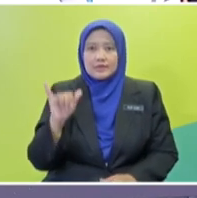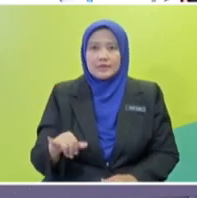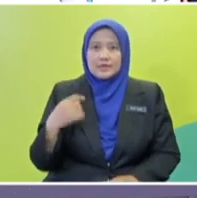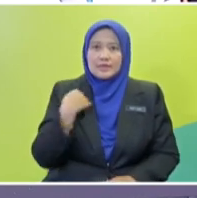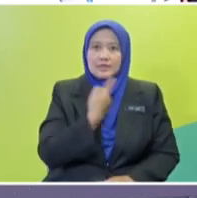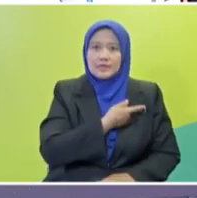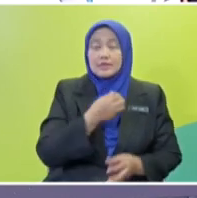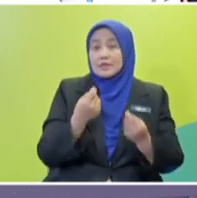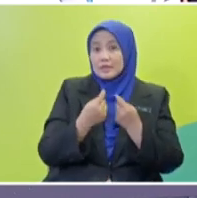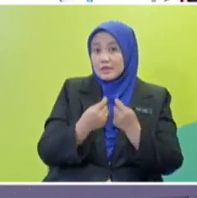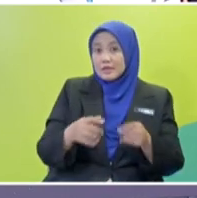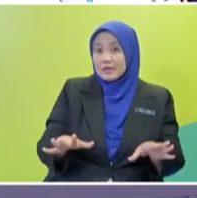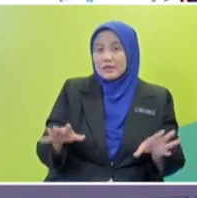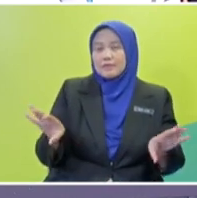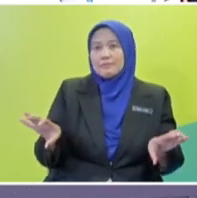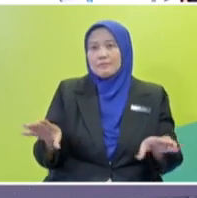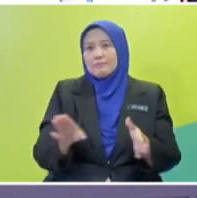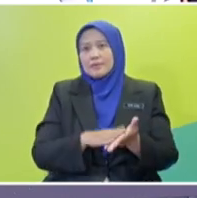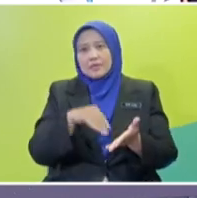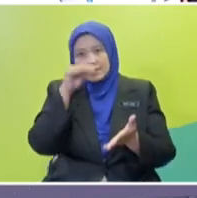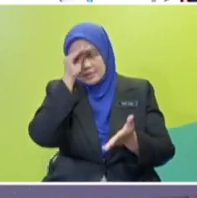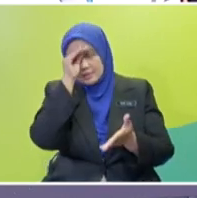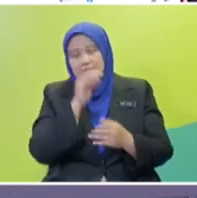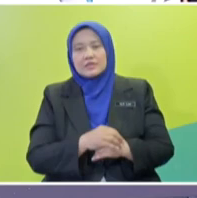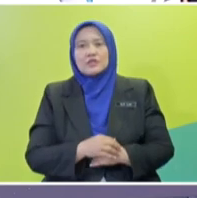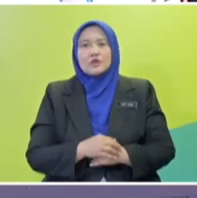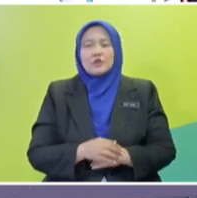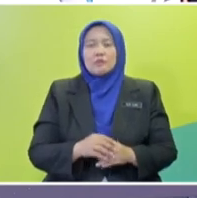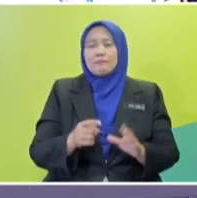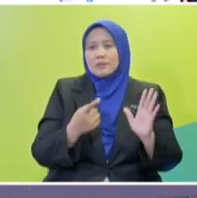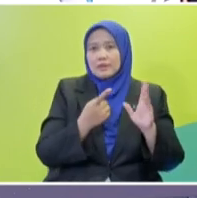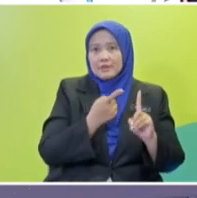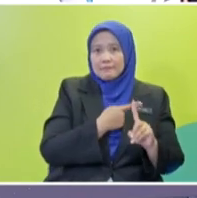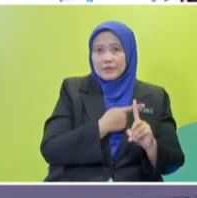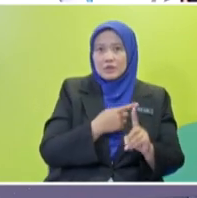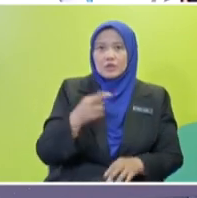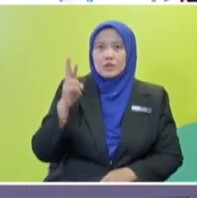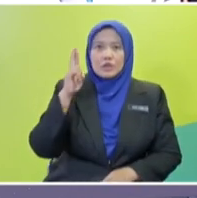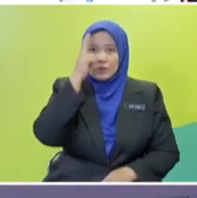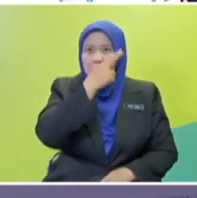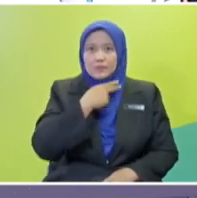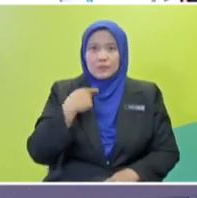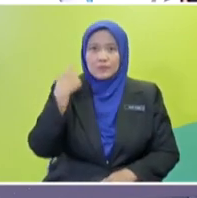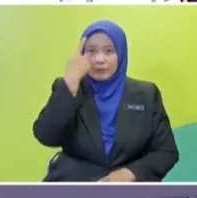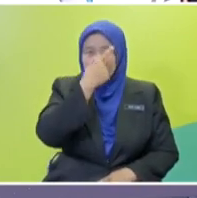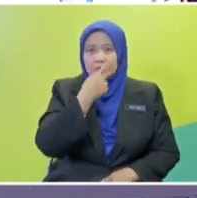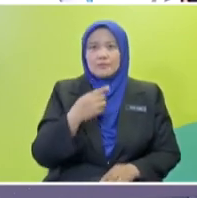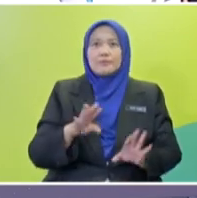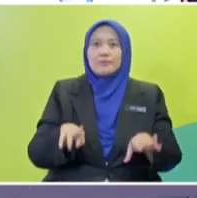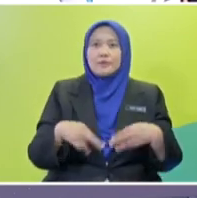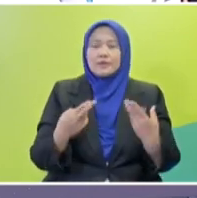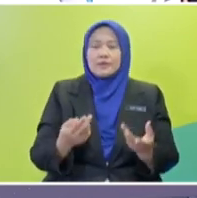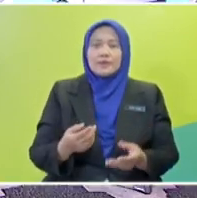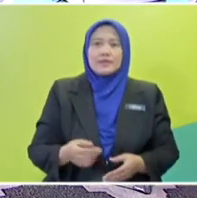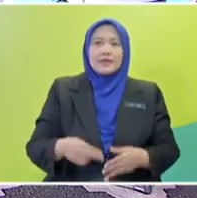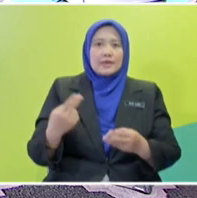Oke pilih yang mana sesuai dengan kita punya produk Oke contoh hasil kita produk lah